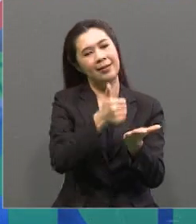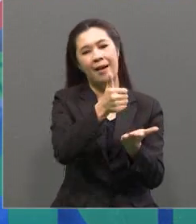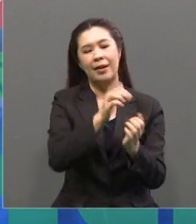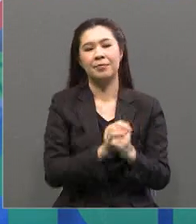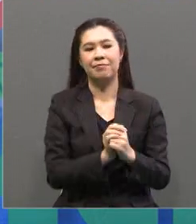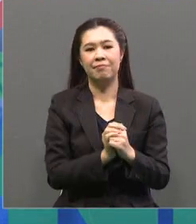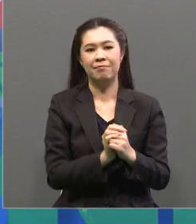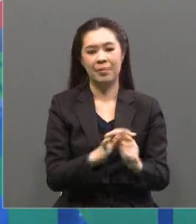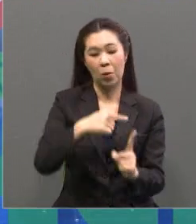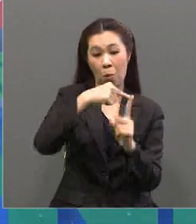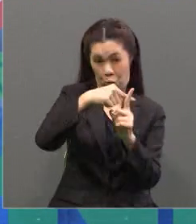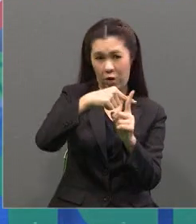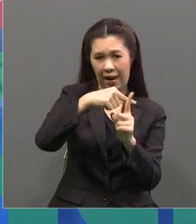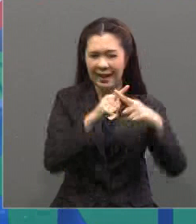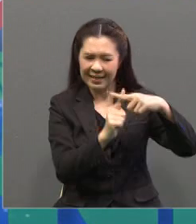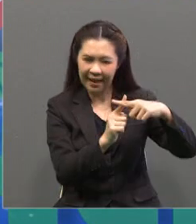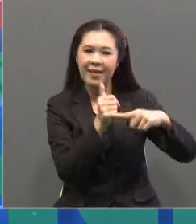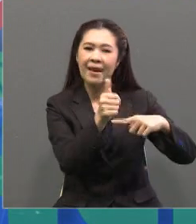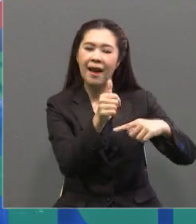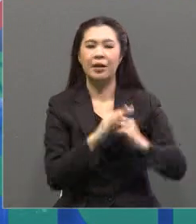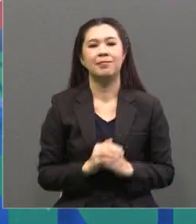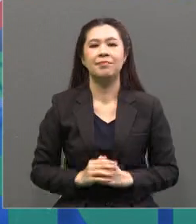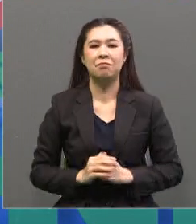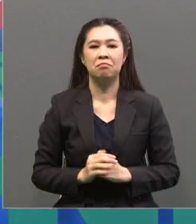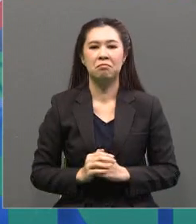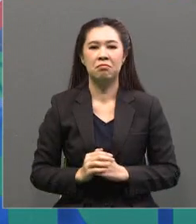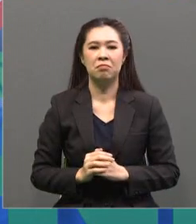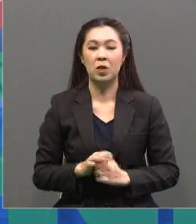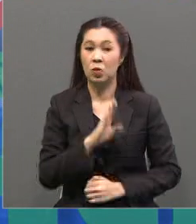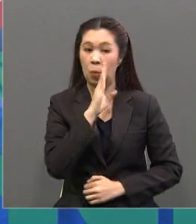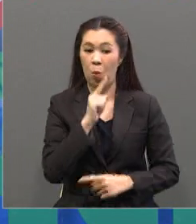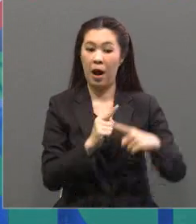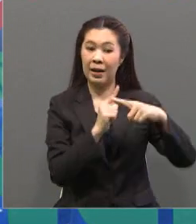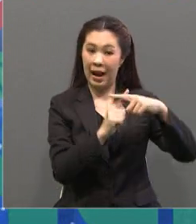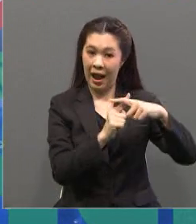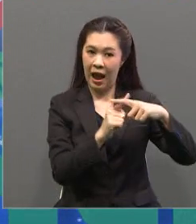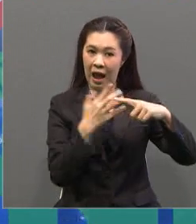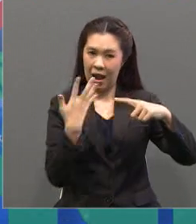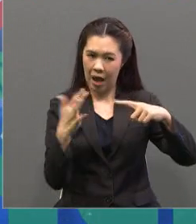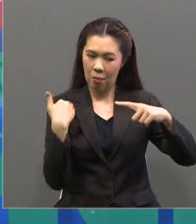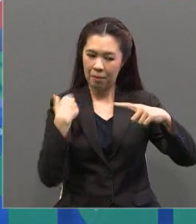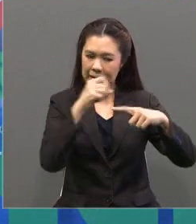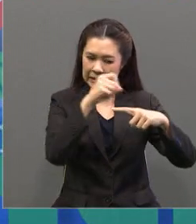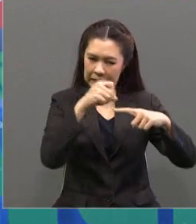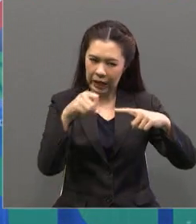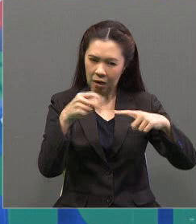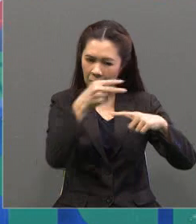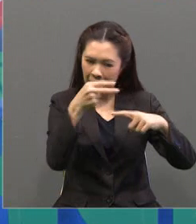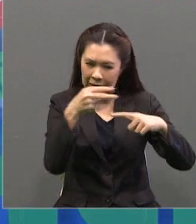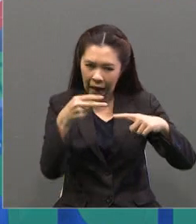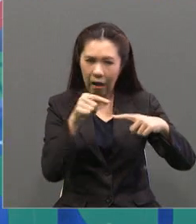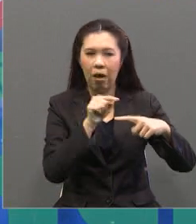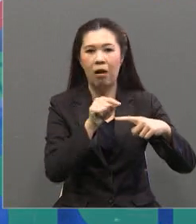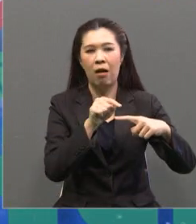เอียงมาเป็นเครื่องหมายบวกก็ยังได้แต่ถ้าหากว่ามีกากบาทแล้วมีอย่างอื่นเข้าไปด้วยอย่างเช่นมีการเขียนตัวหนังสืออะไรต่างๆเข้าไป